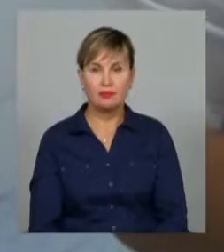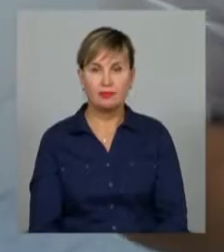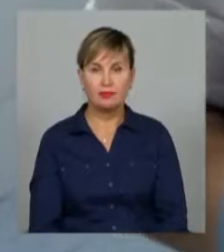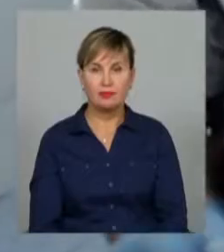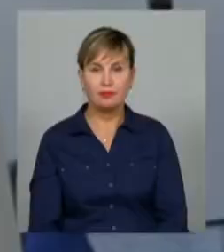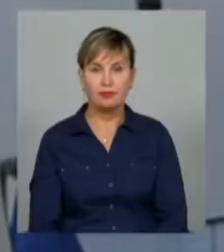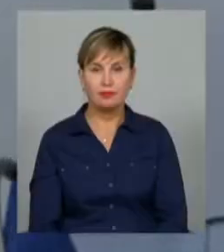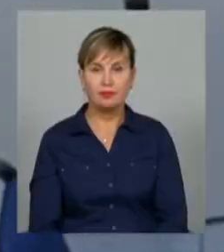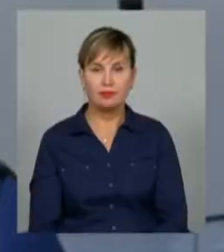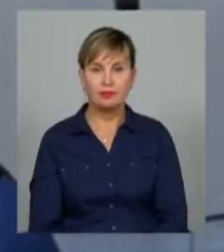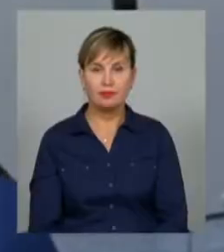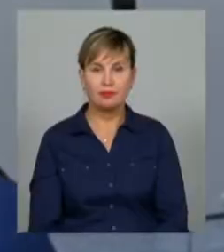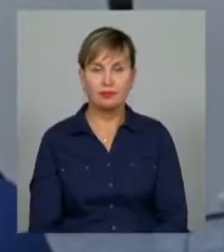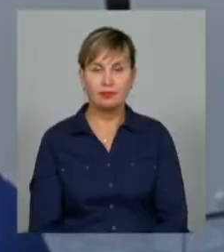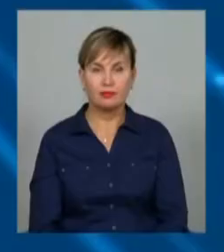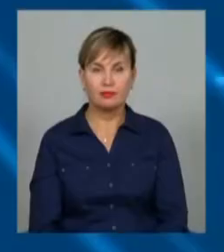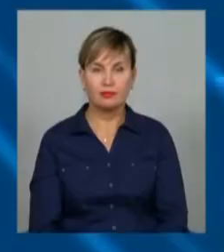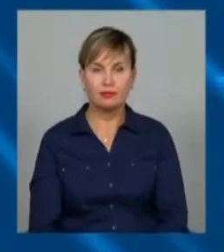Рашид Шукуралиев, телеканал Алматы.